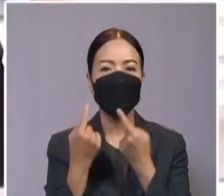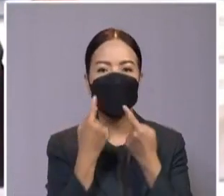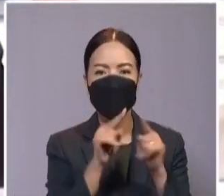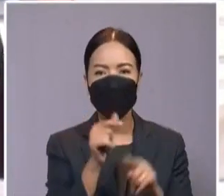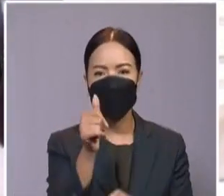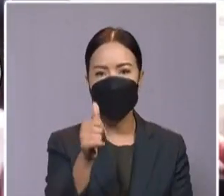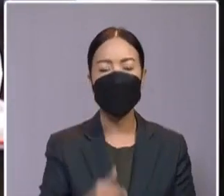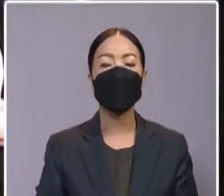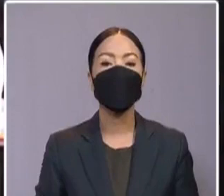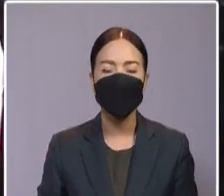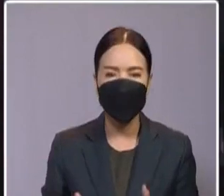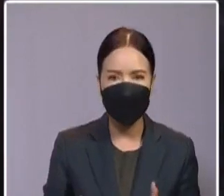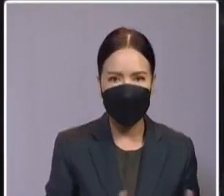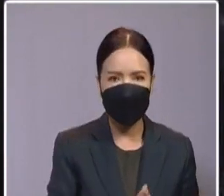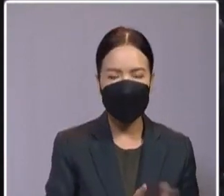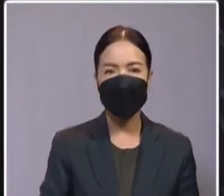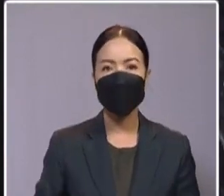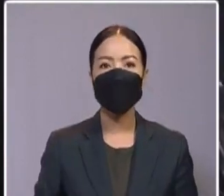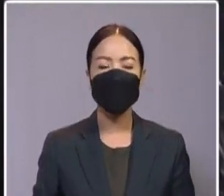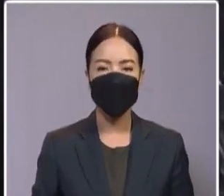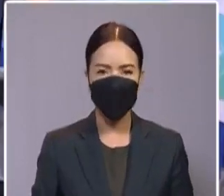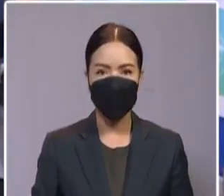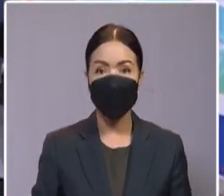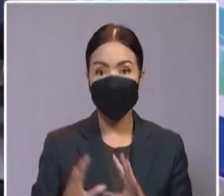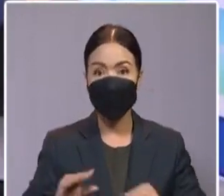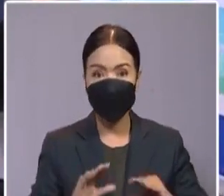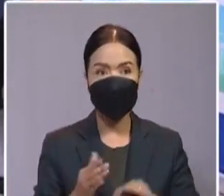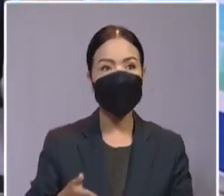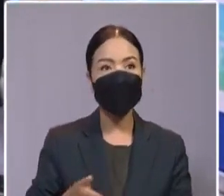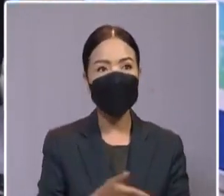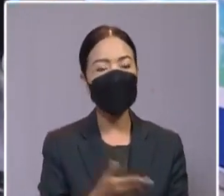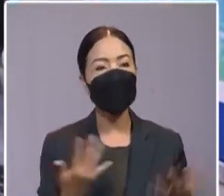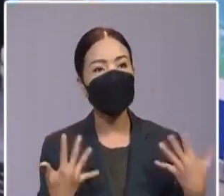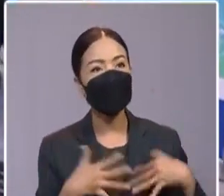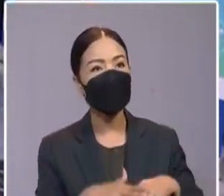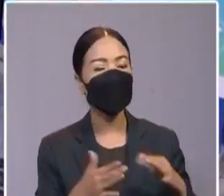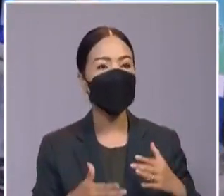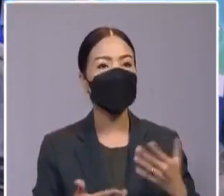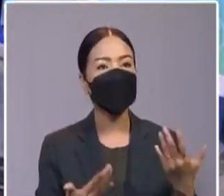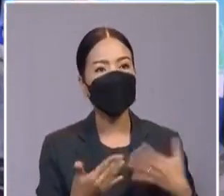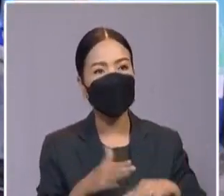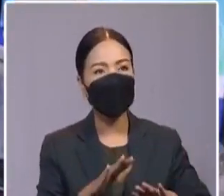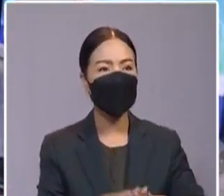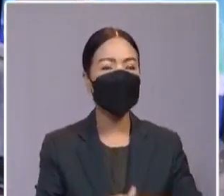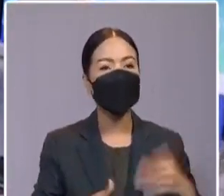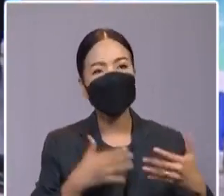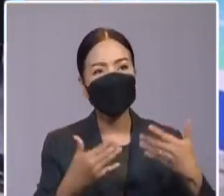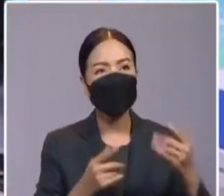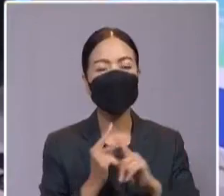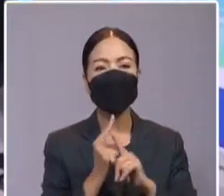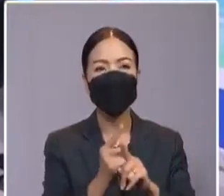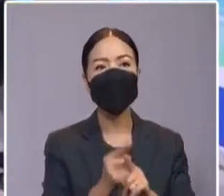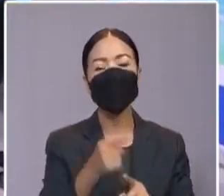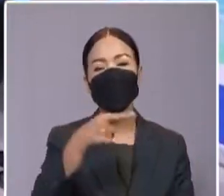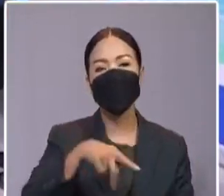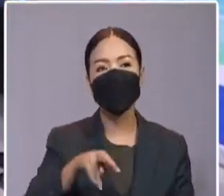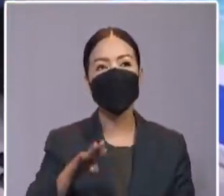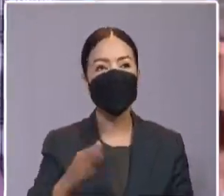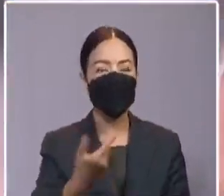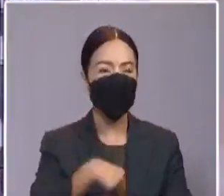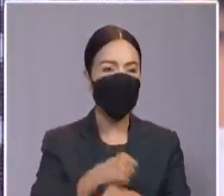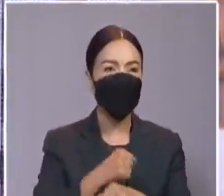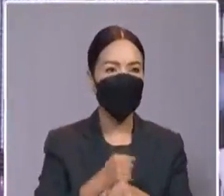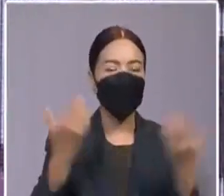ก่อนเข้าประชุมนะคะนายกรัฐมนตรีนั้นได้มีการร่วมกิจกรรมประชาสัมพันธ์นะคะการดำเนินตามพระราชบัญญัติปฏิบัติ